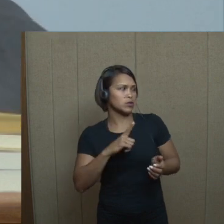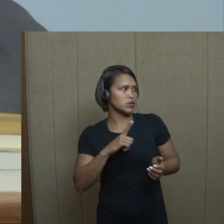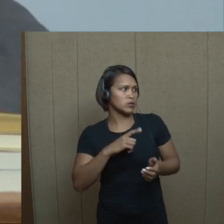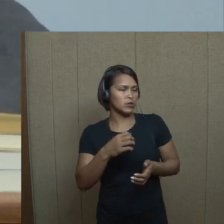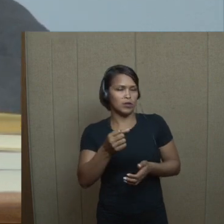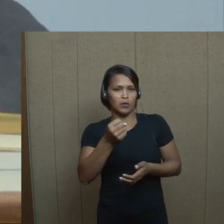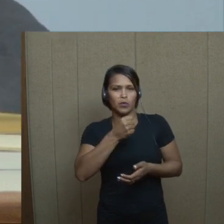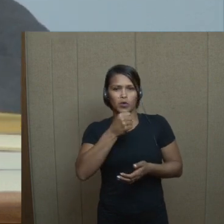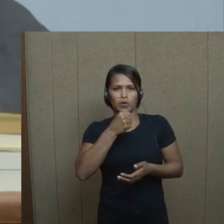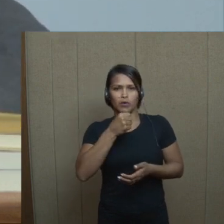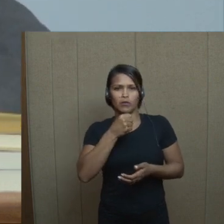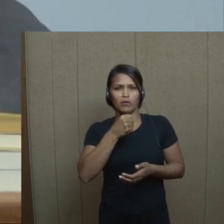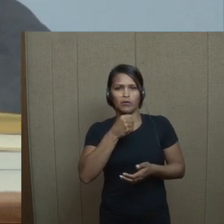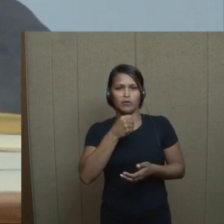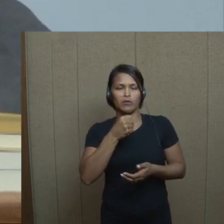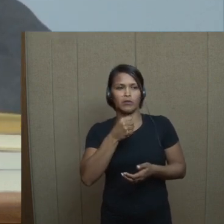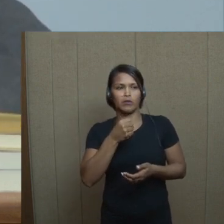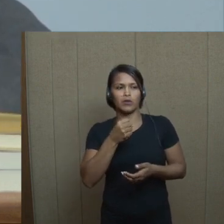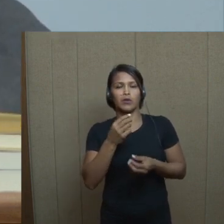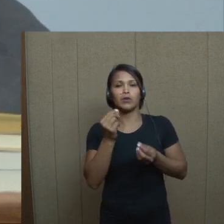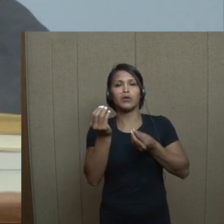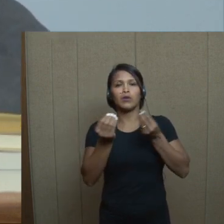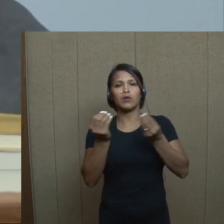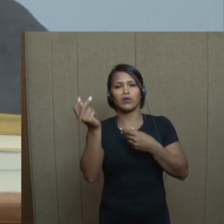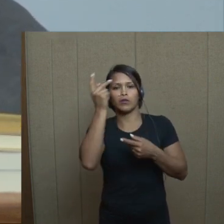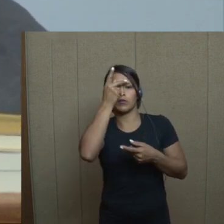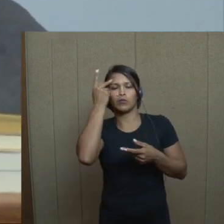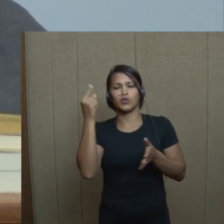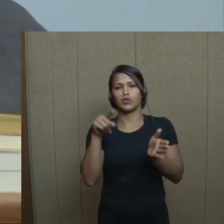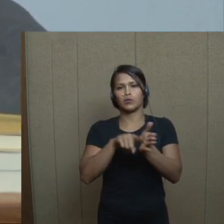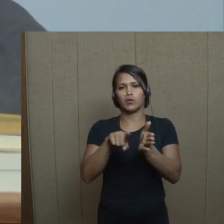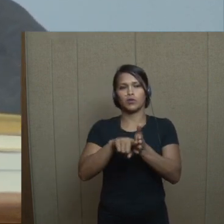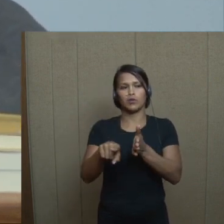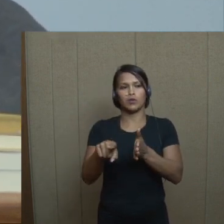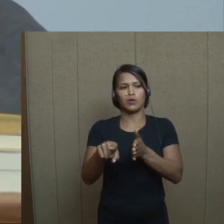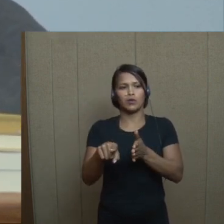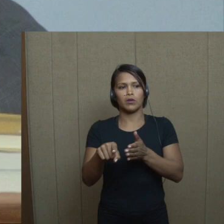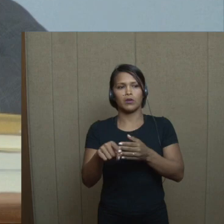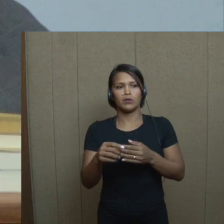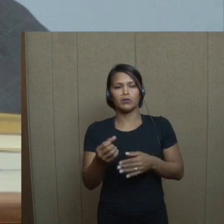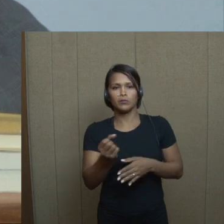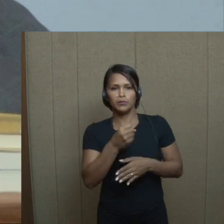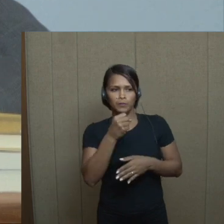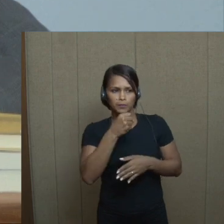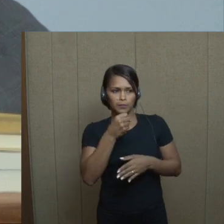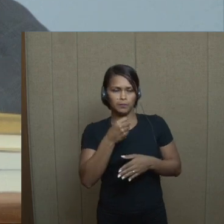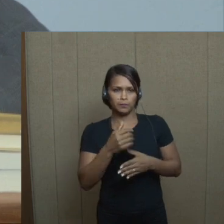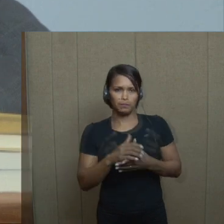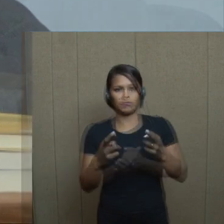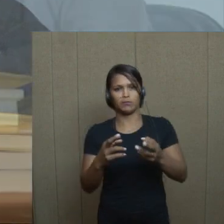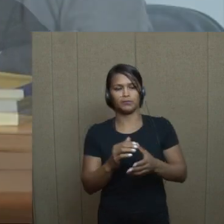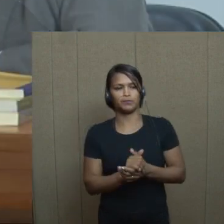se algum dos membros da plateia tiver.